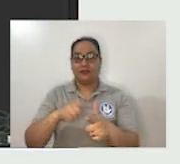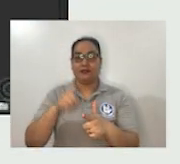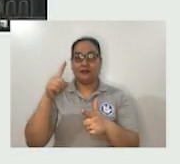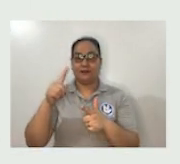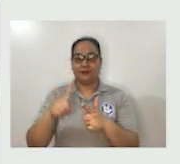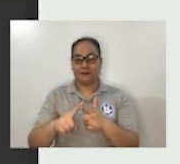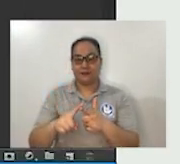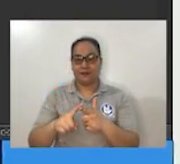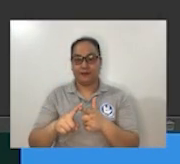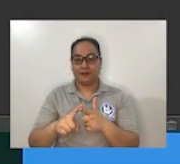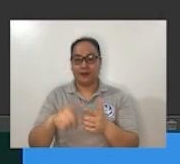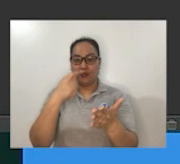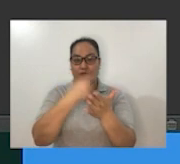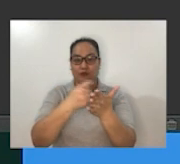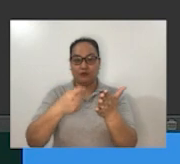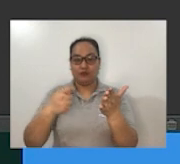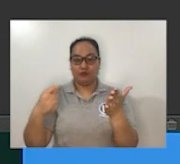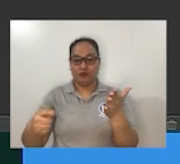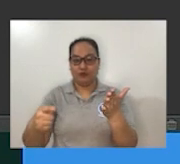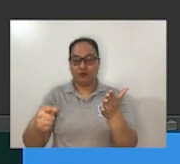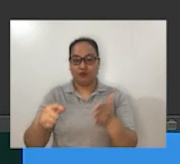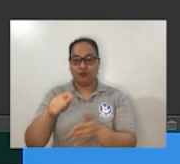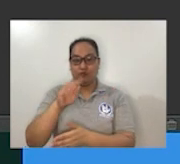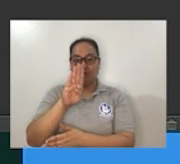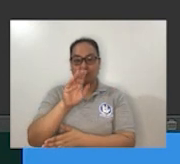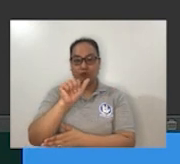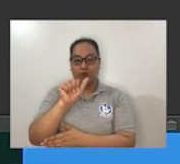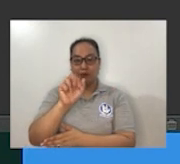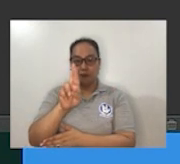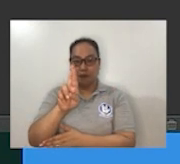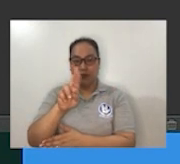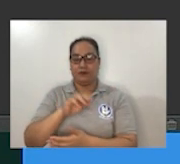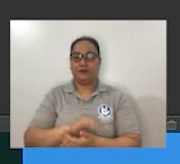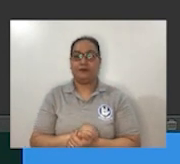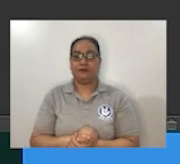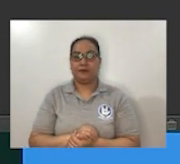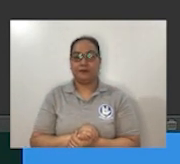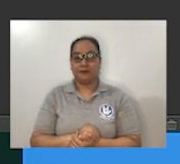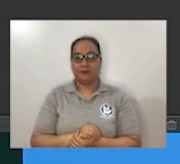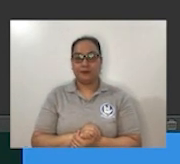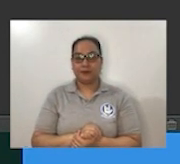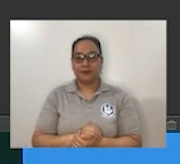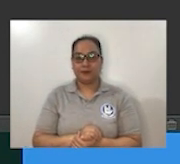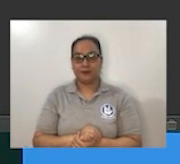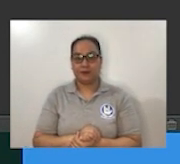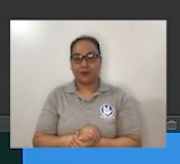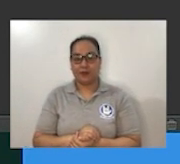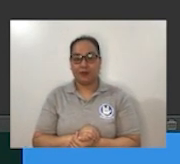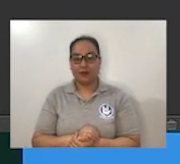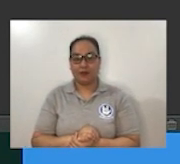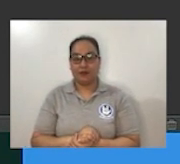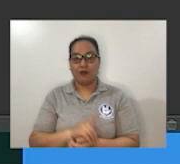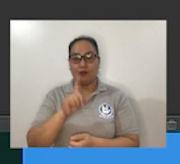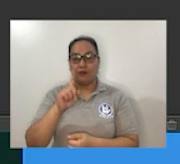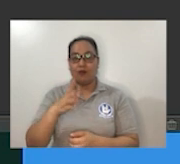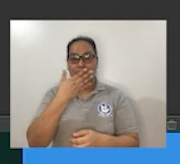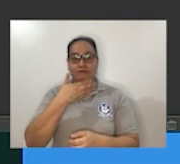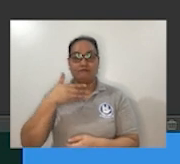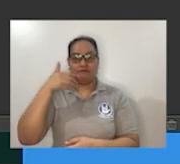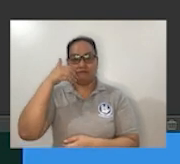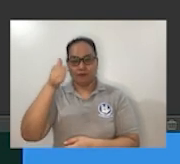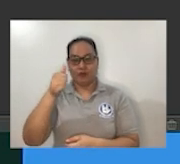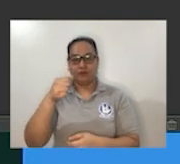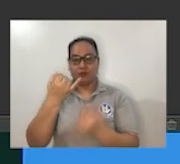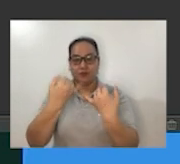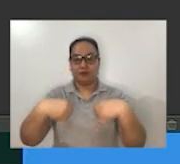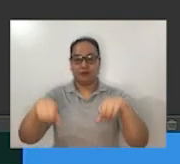Then, we have the tools panel, also known as toolbar. Toolbar, this is one of the most